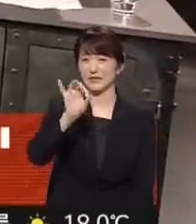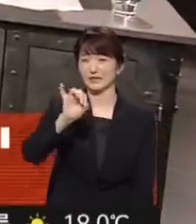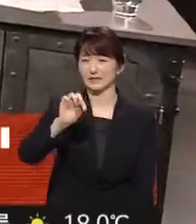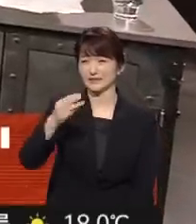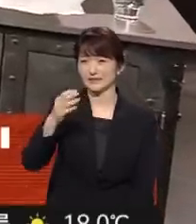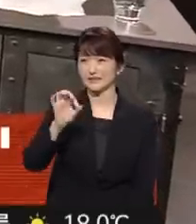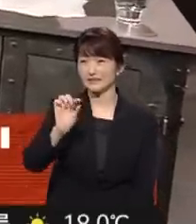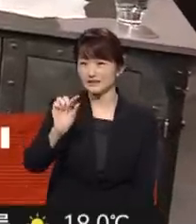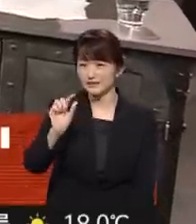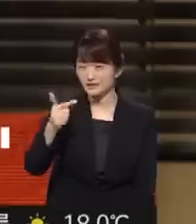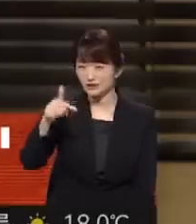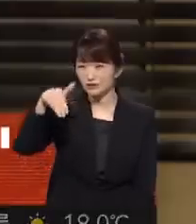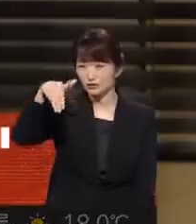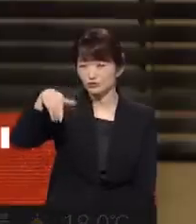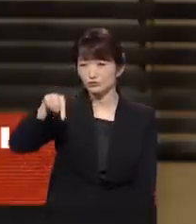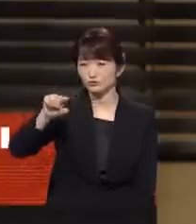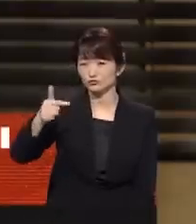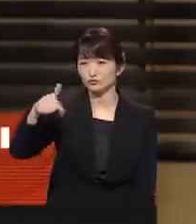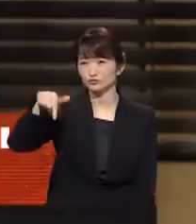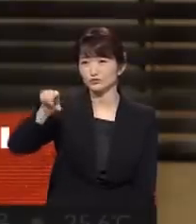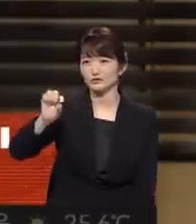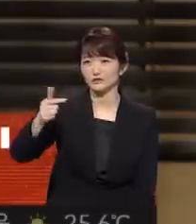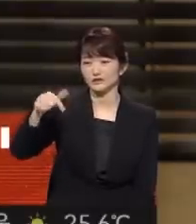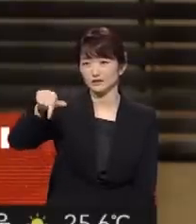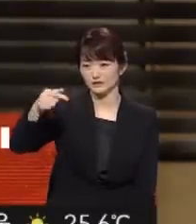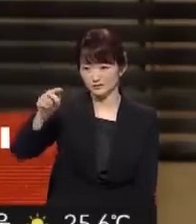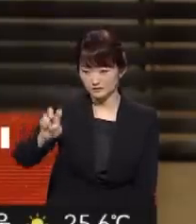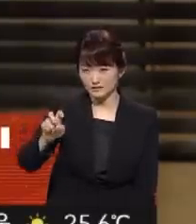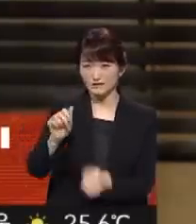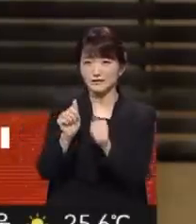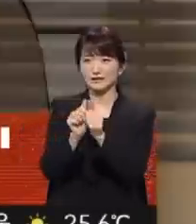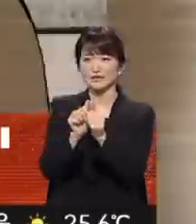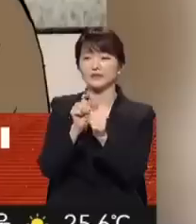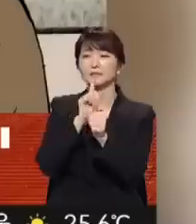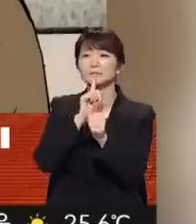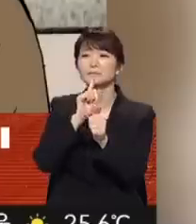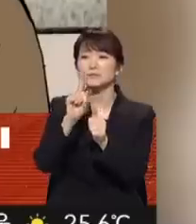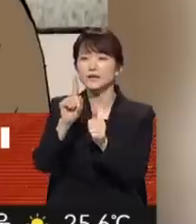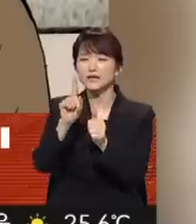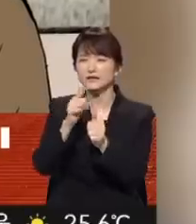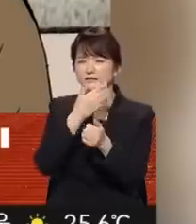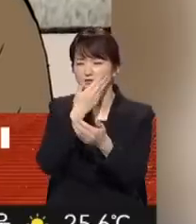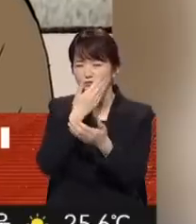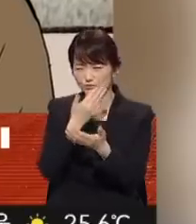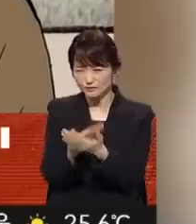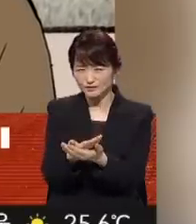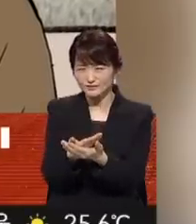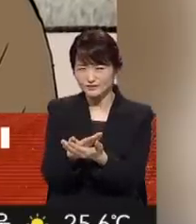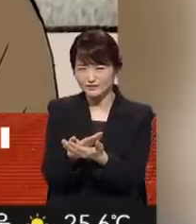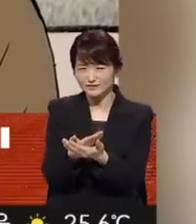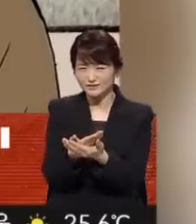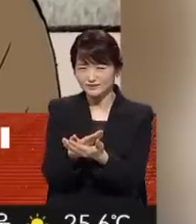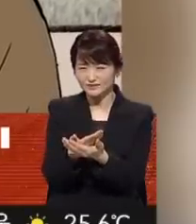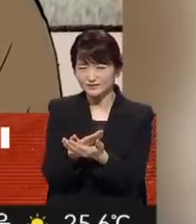남자의 한마디 말은 뭐 천금보다 더 중하다. 이런 한자 글인데 막 이런 것도 잘 몰랐던 것 같아요.